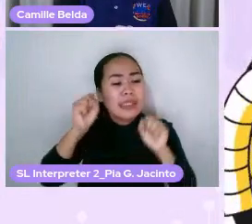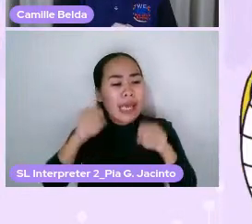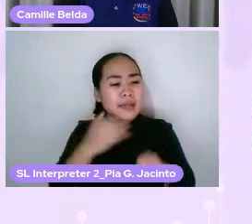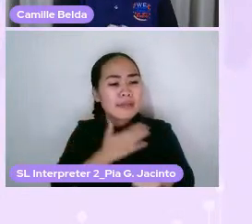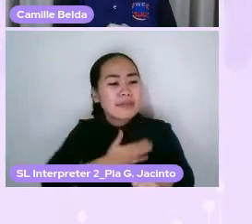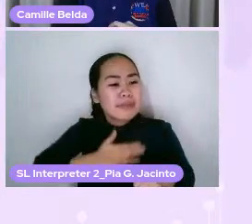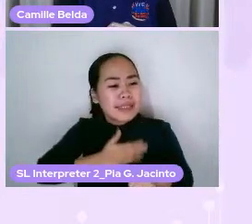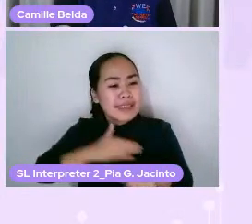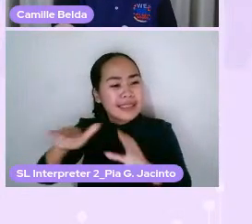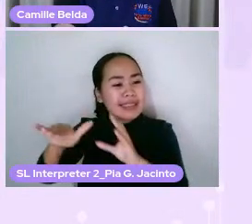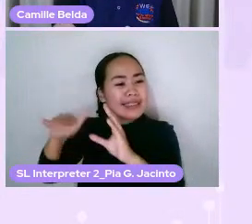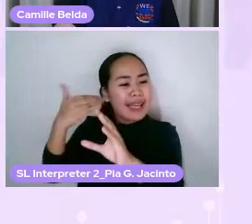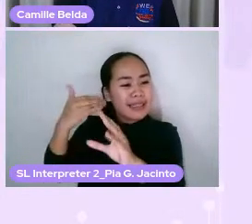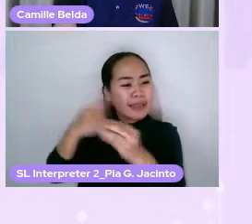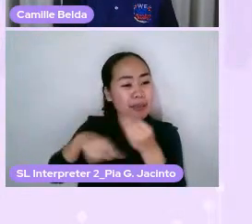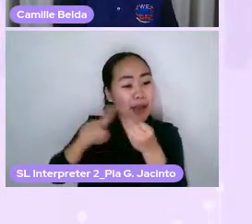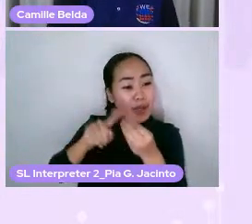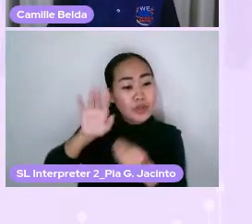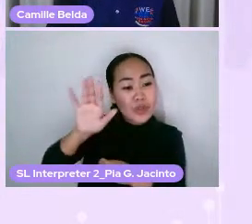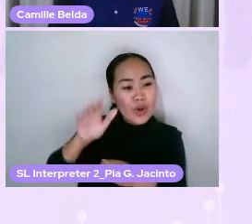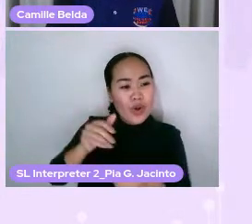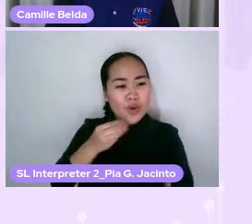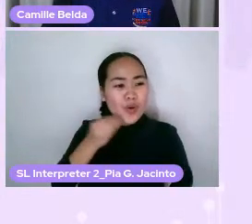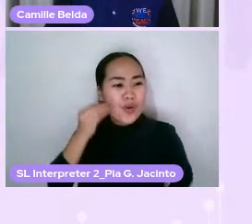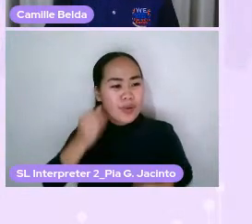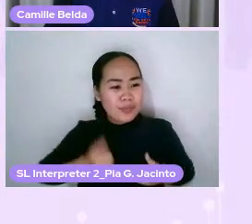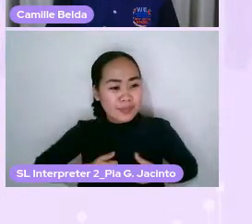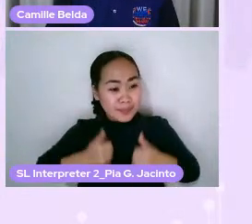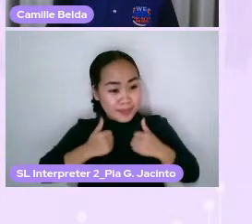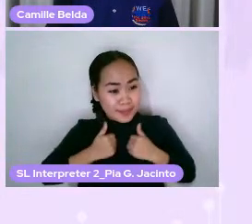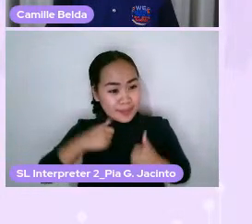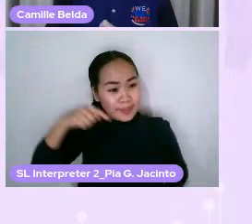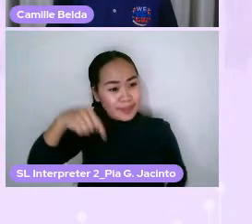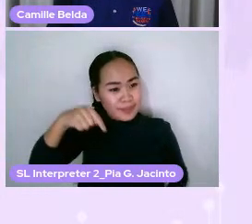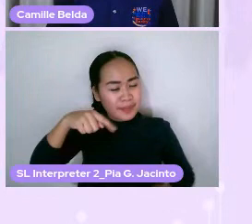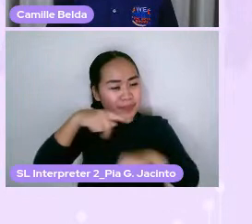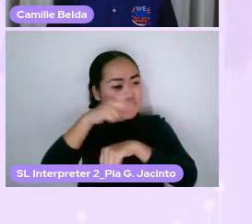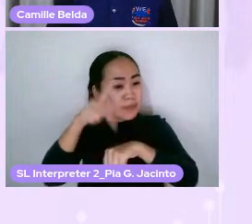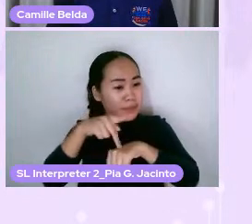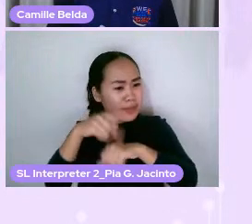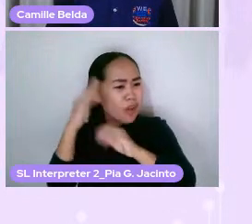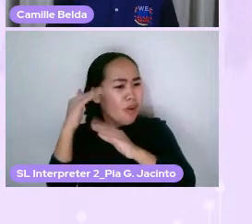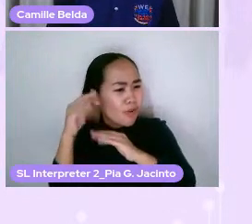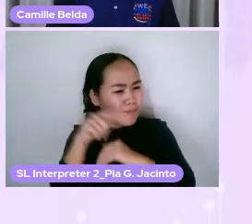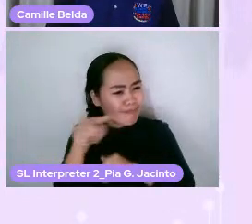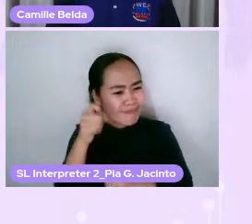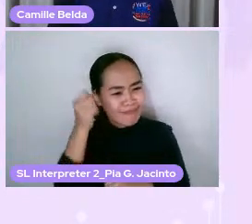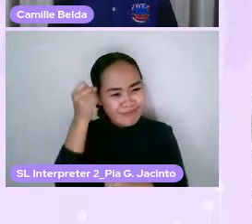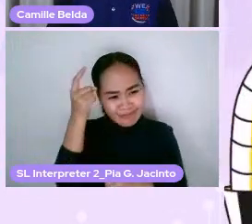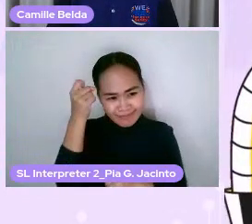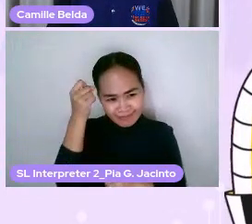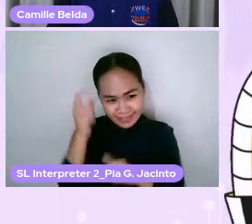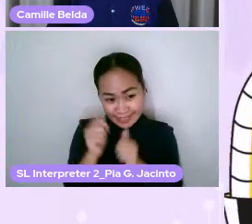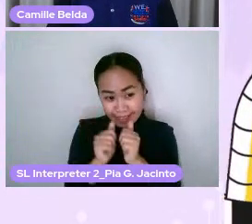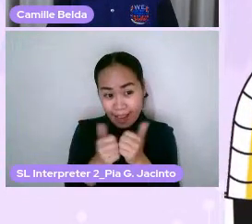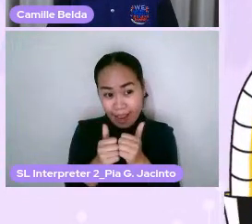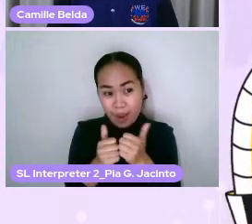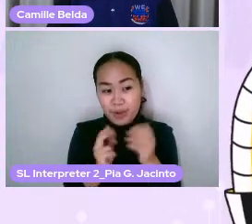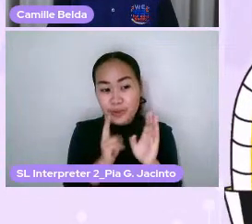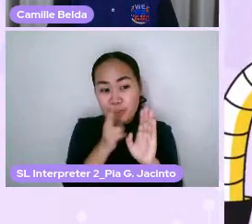dito sa Pilipinas. Okay, sana po naintindihan natin yung mechanics. Madali lang po, di ba? Handa na po ba